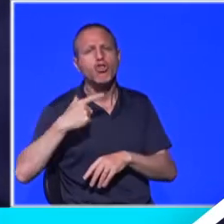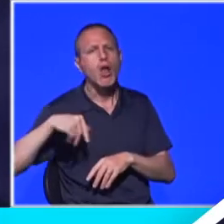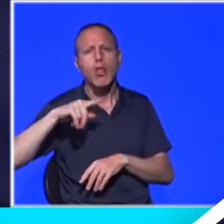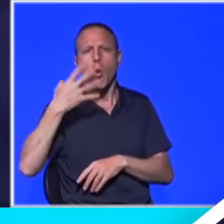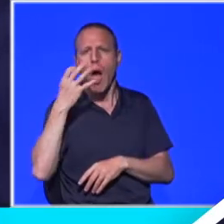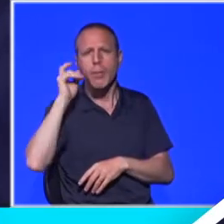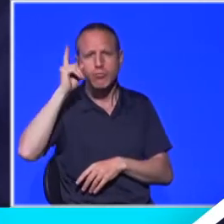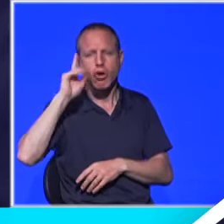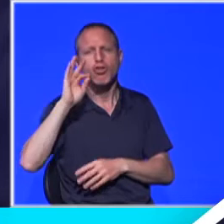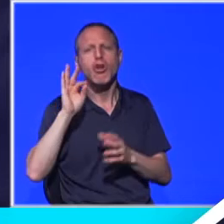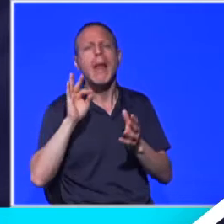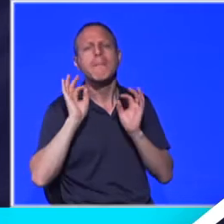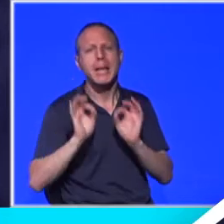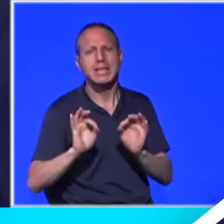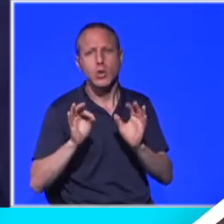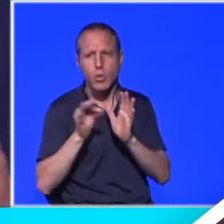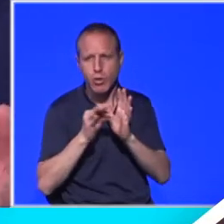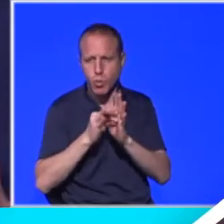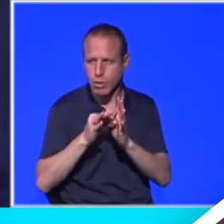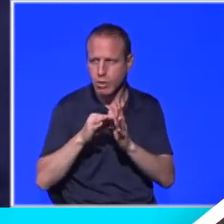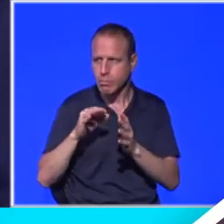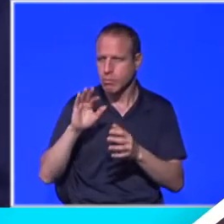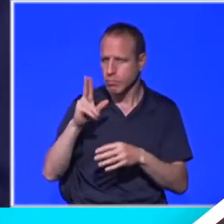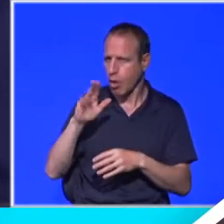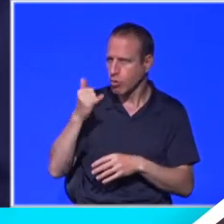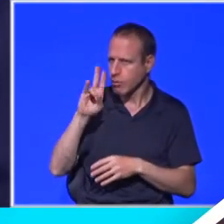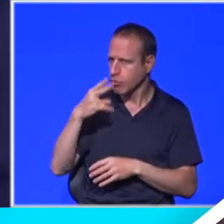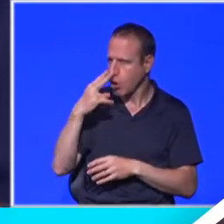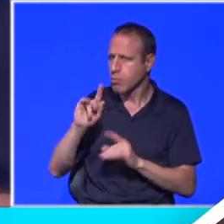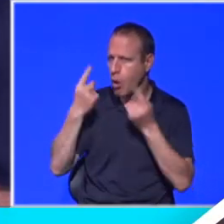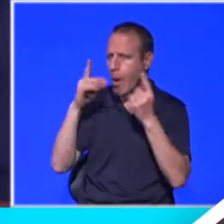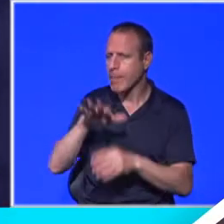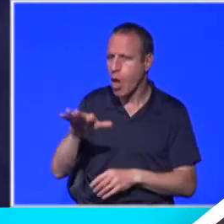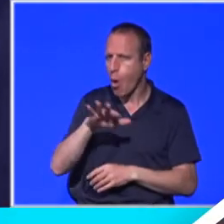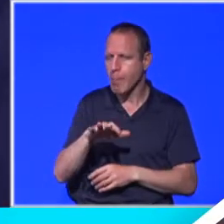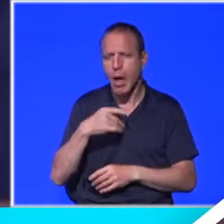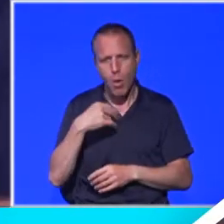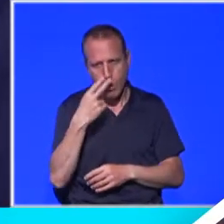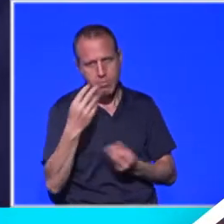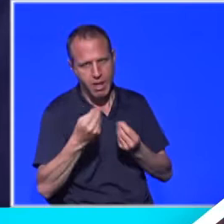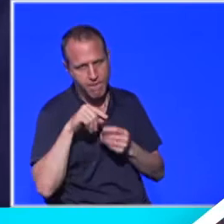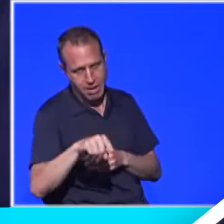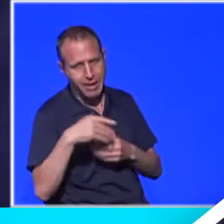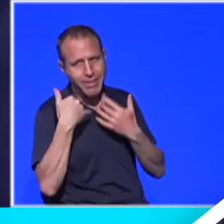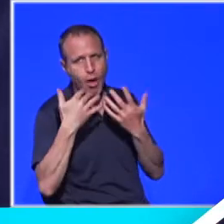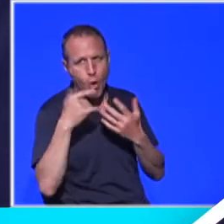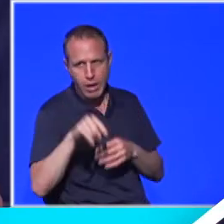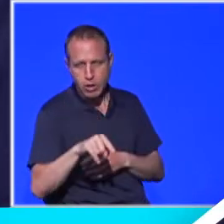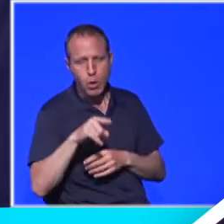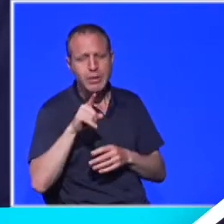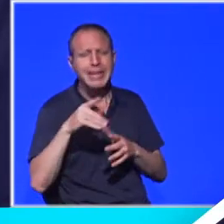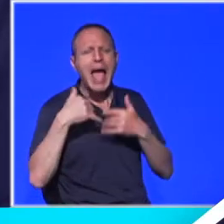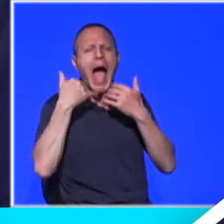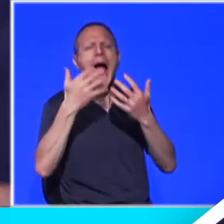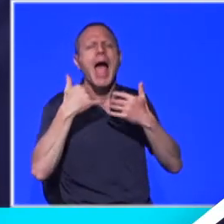של מציאות, של נתונים, של מחקרים. אנחנו יכולים לראות מה קורה באירופה. ואנחנו רואים שהדבר הזה, התיאוריה הזאת היא פשוט